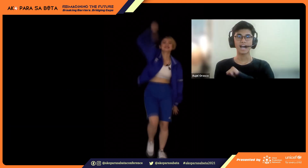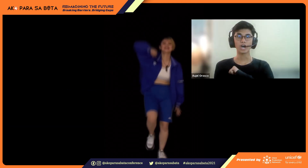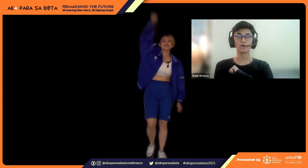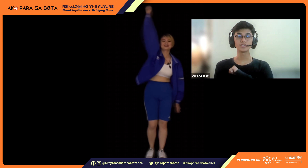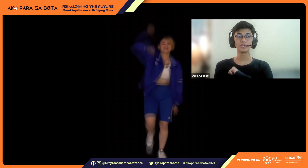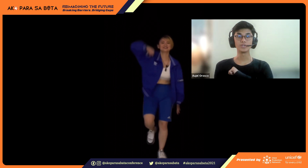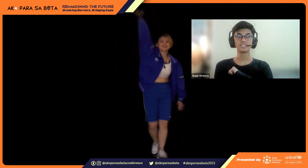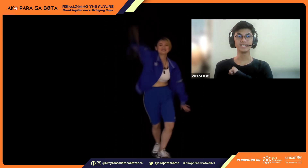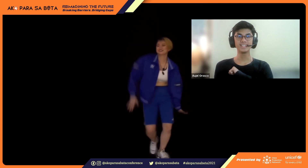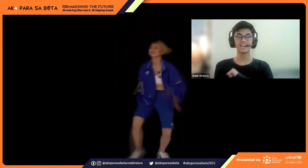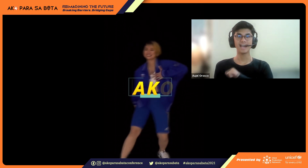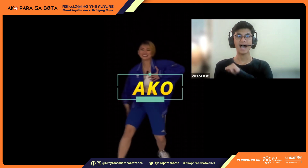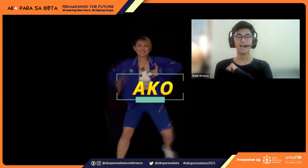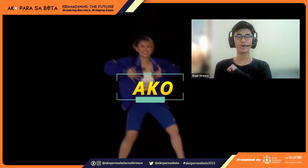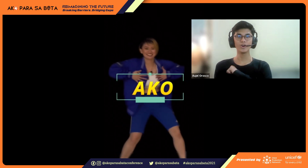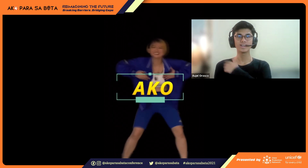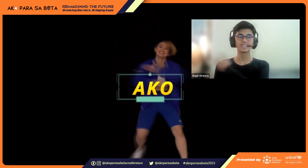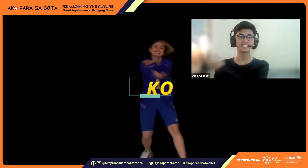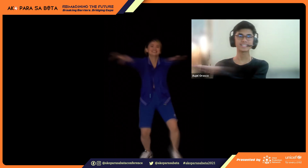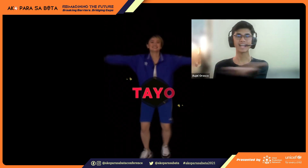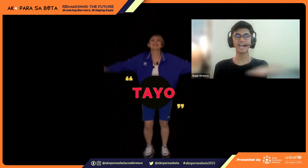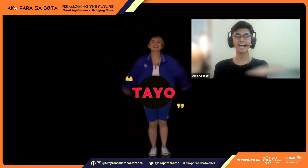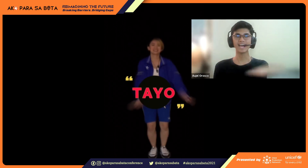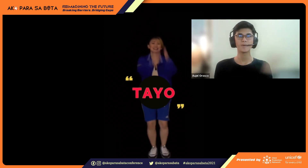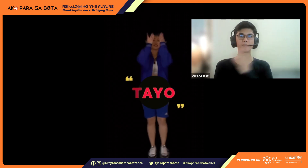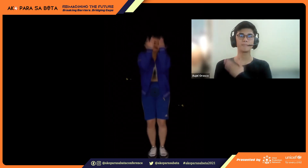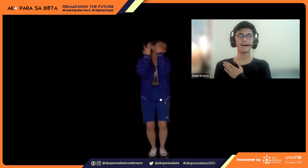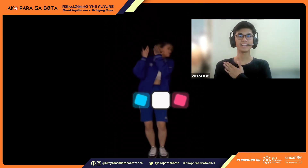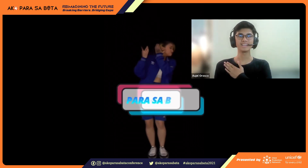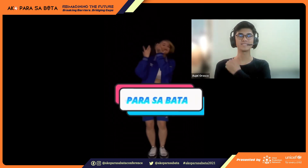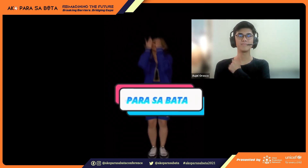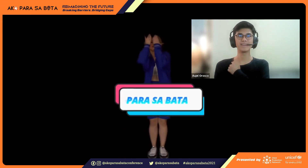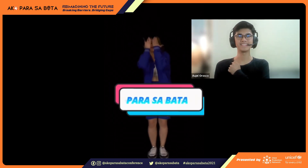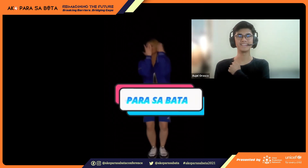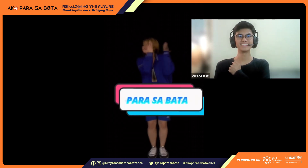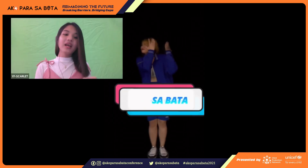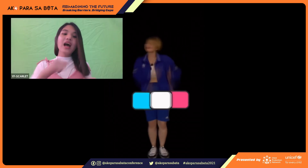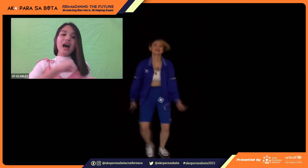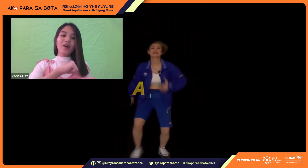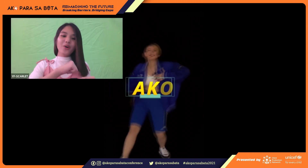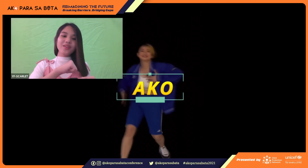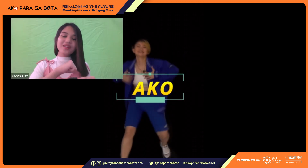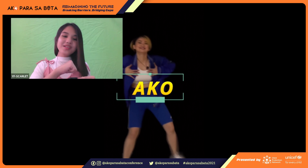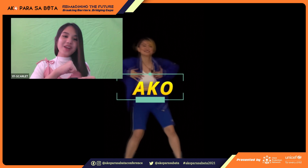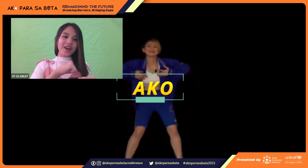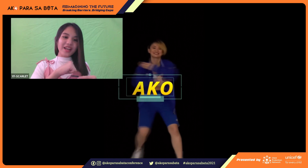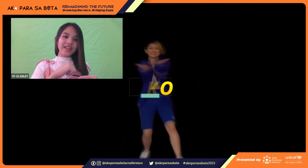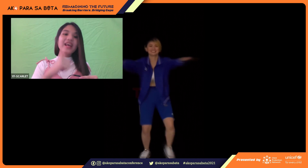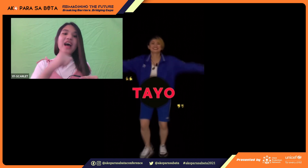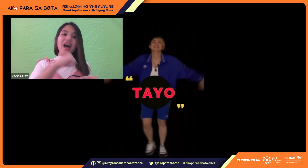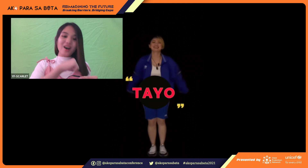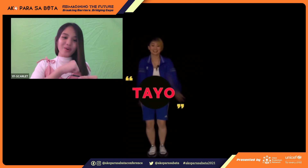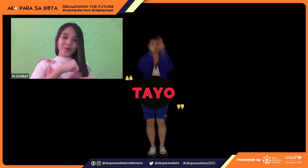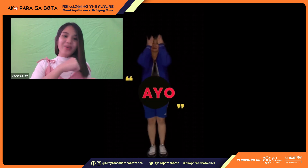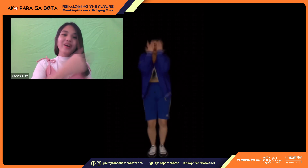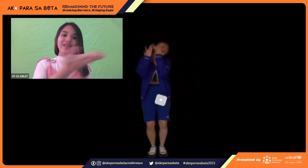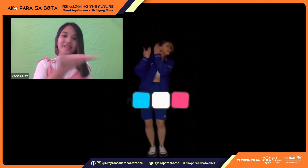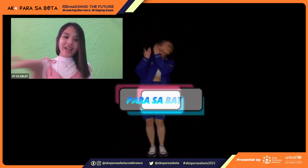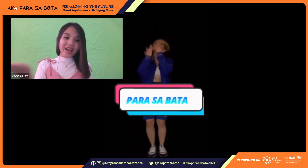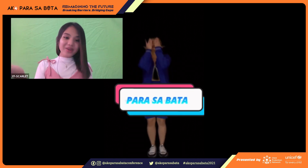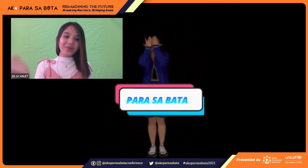bata. Ako si Ojel. Ako, tayo, para sa bata. Ako si Scarlett.